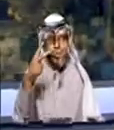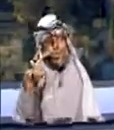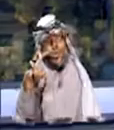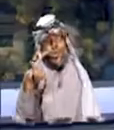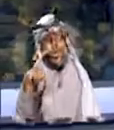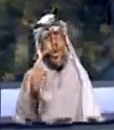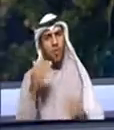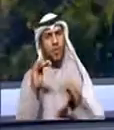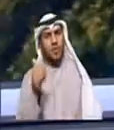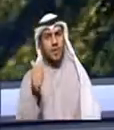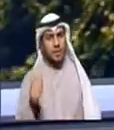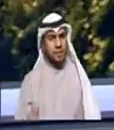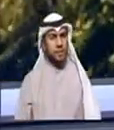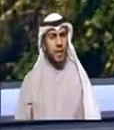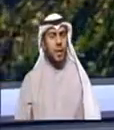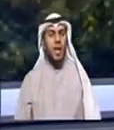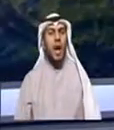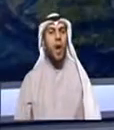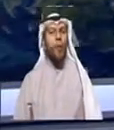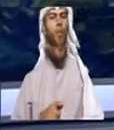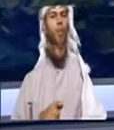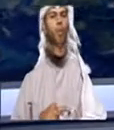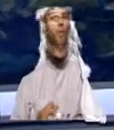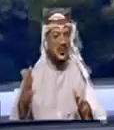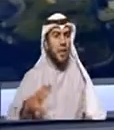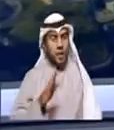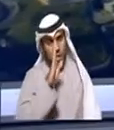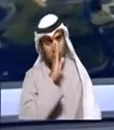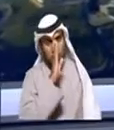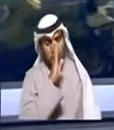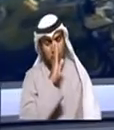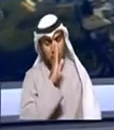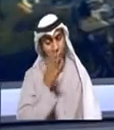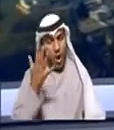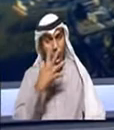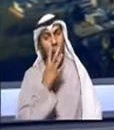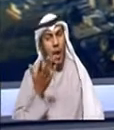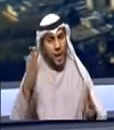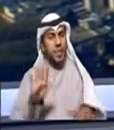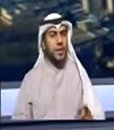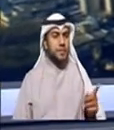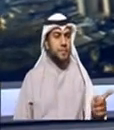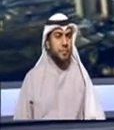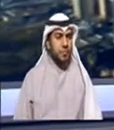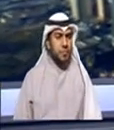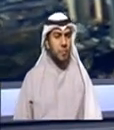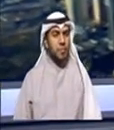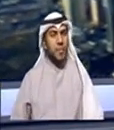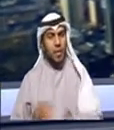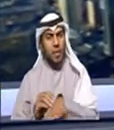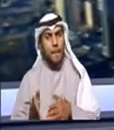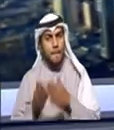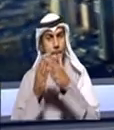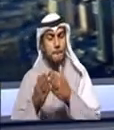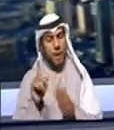مائويه لكن الاحساس بالدفع راح يكون اكثر في هذا اليوم راح يكون معتدلا على الموجه من ثلاثه القدم الان شاطري